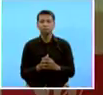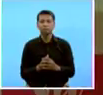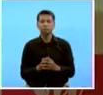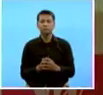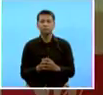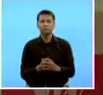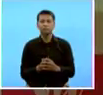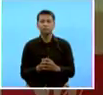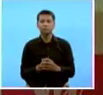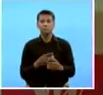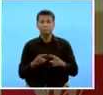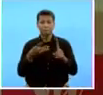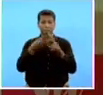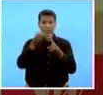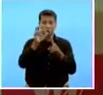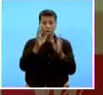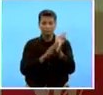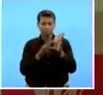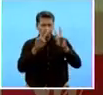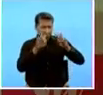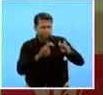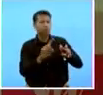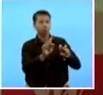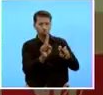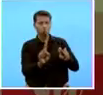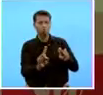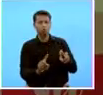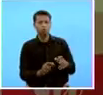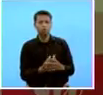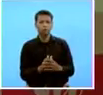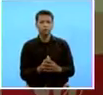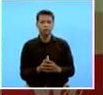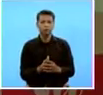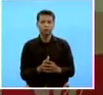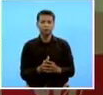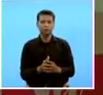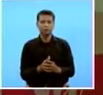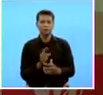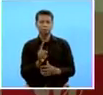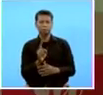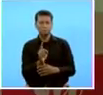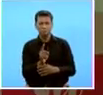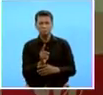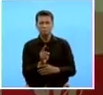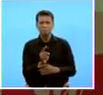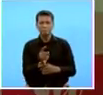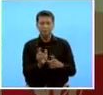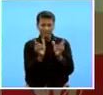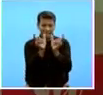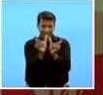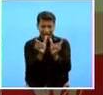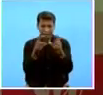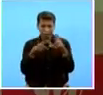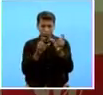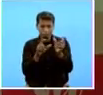memang persentasenya tidak cukup untuk diklaim sebagai susu, karena dengan istilah susu itu kan menjadi kalau kandungannya